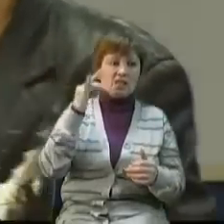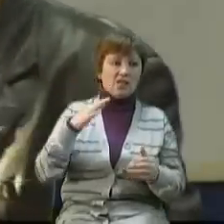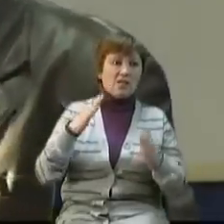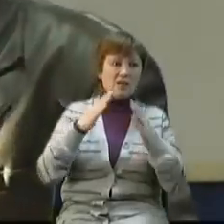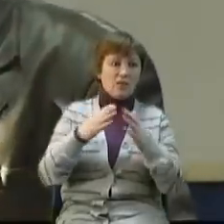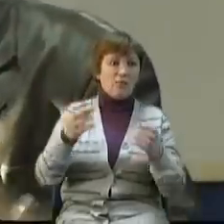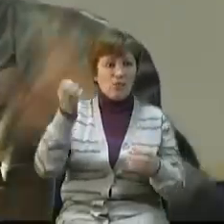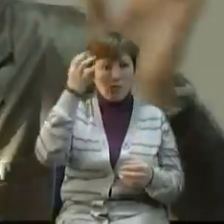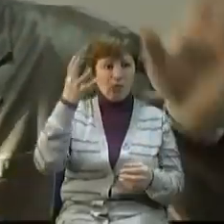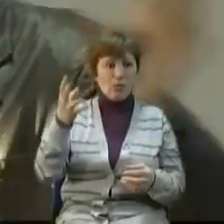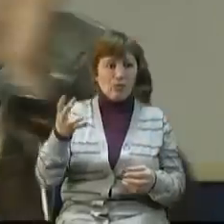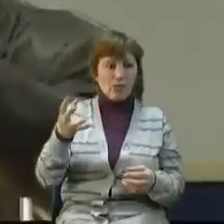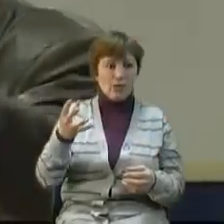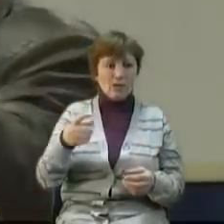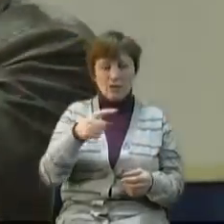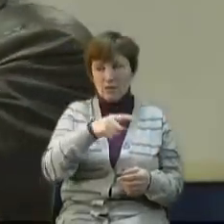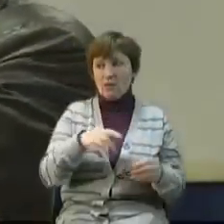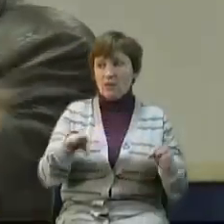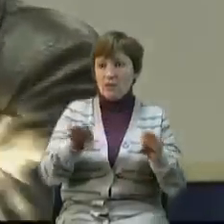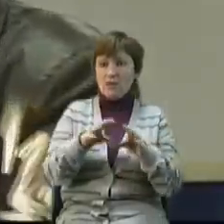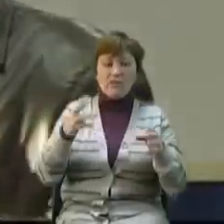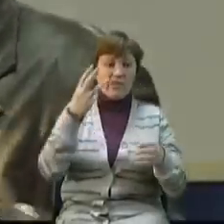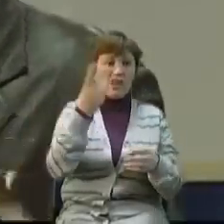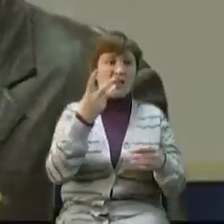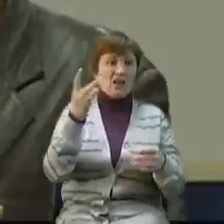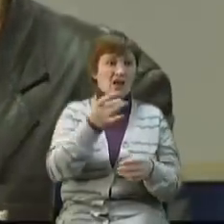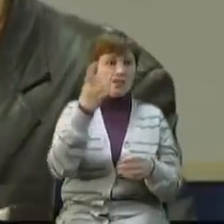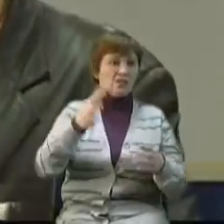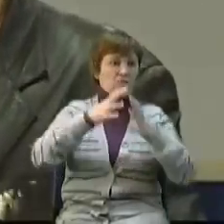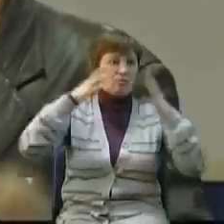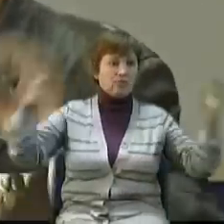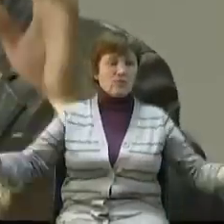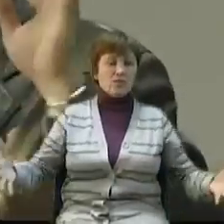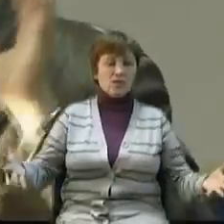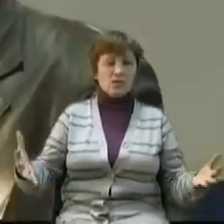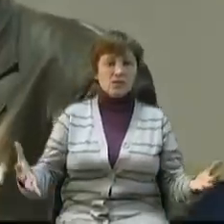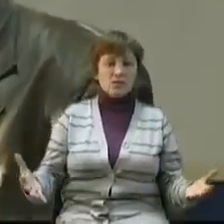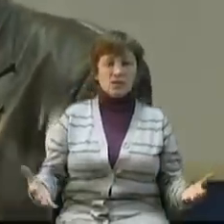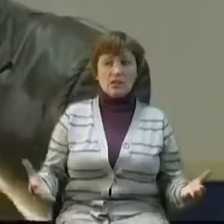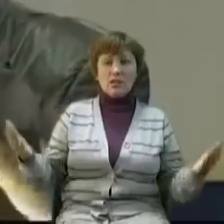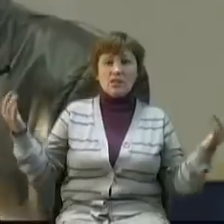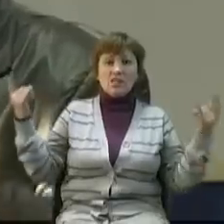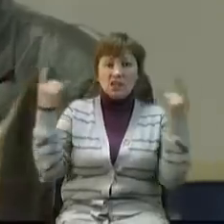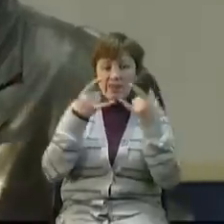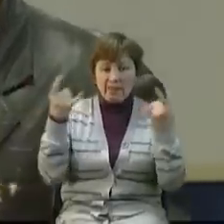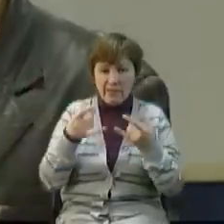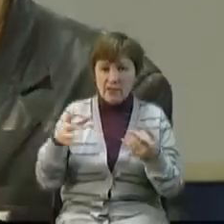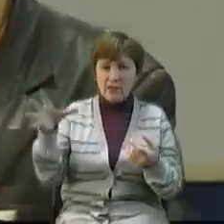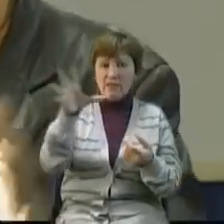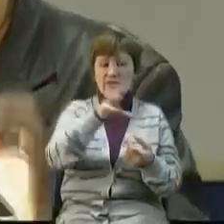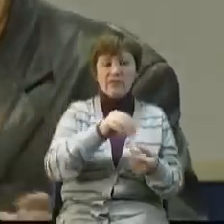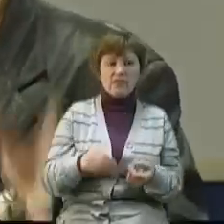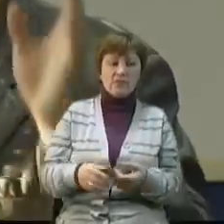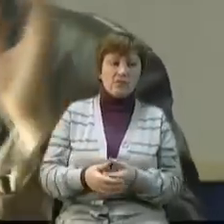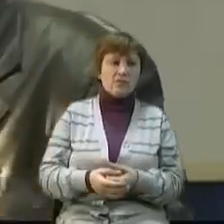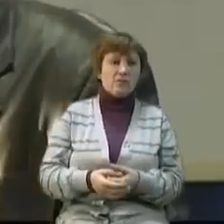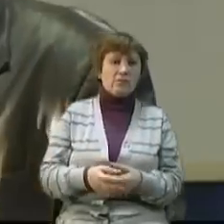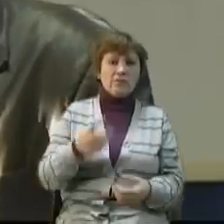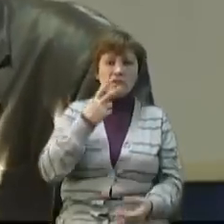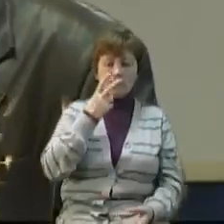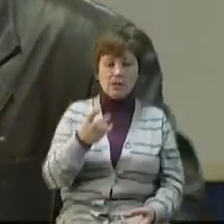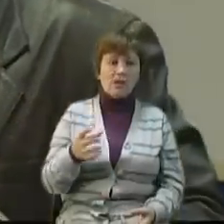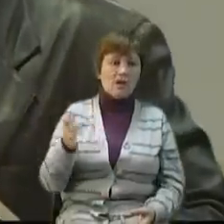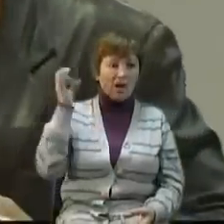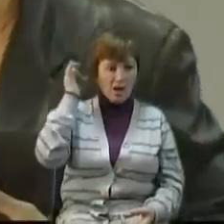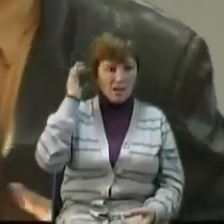тоже, стоят, наверное, 5 камер телевизионных, все это прямая трансляция, радио,